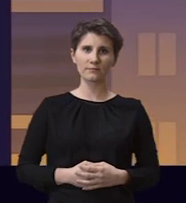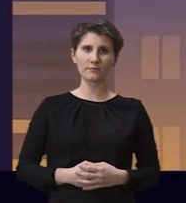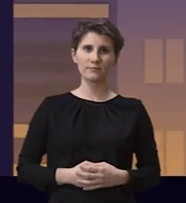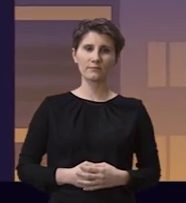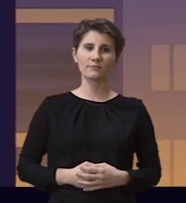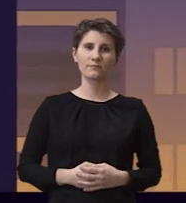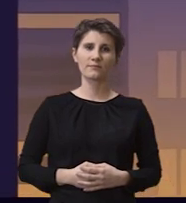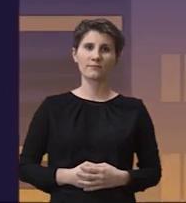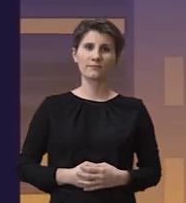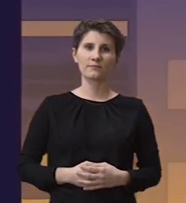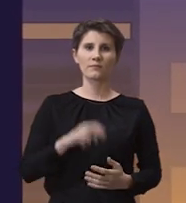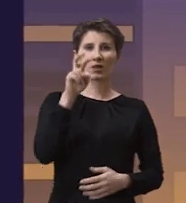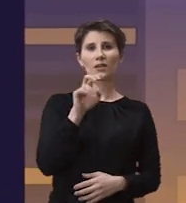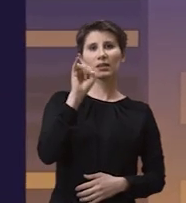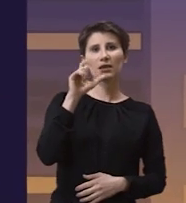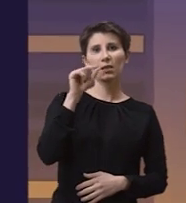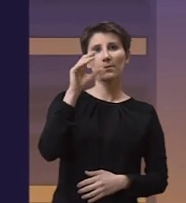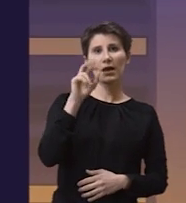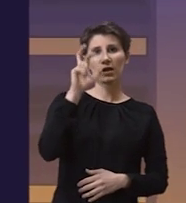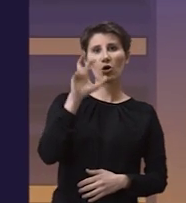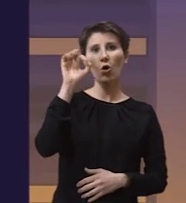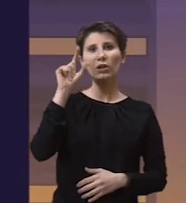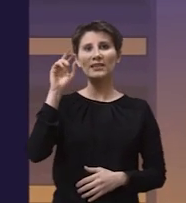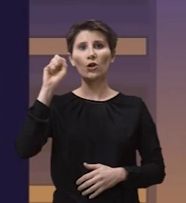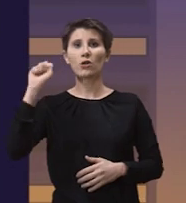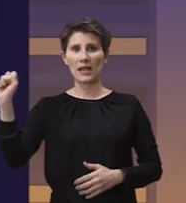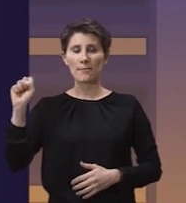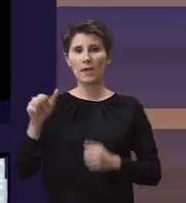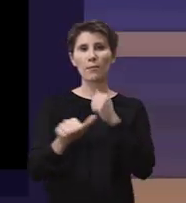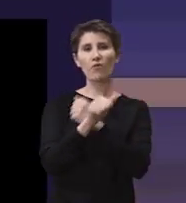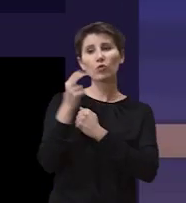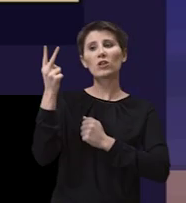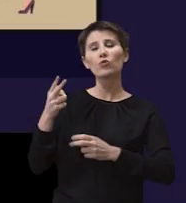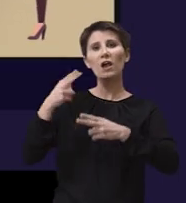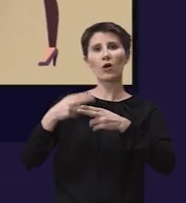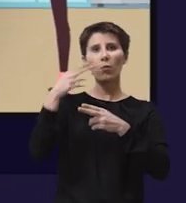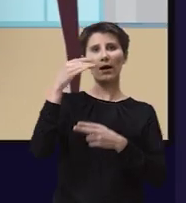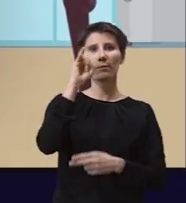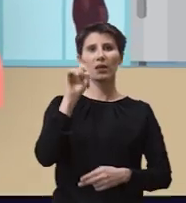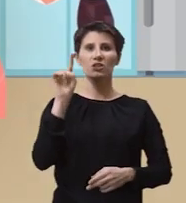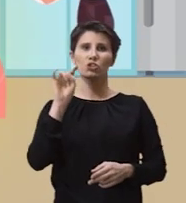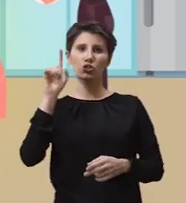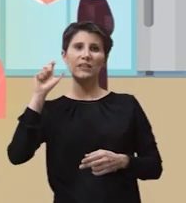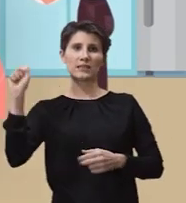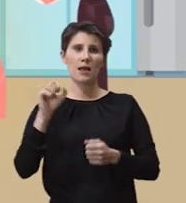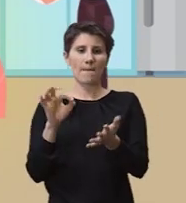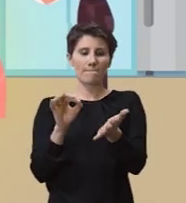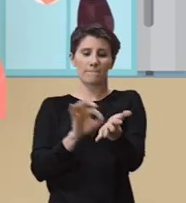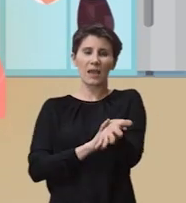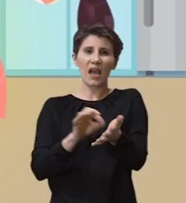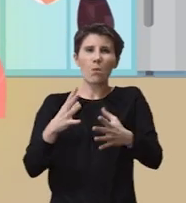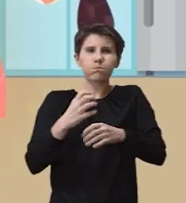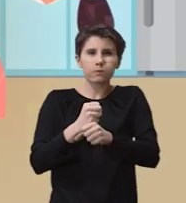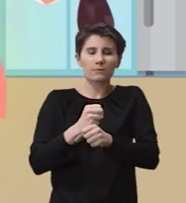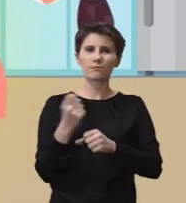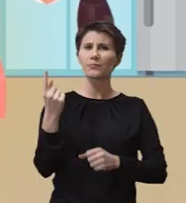Hipercholesterolemia rodzinna to choroba prowadząca do wczesnego rozwoju miażdżycy, a w konsekwencji do wystąpienia choroby wieńcowej, zawału serca czy udaru mózgu. Choroba jest uwarunkowana